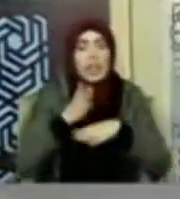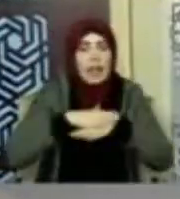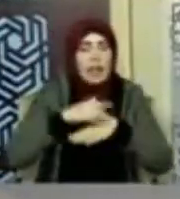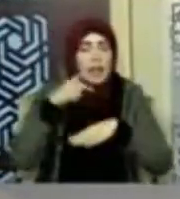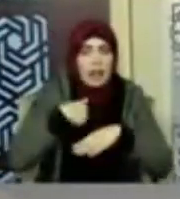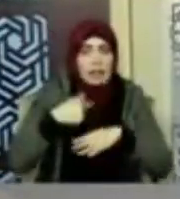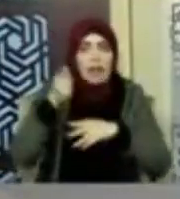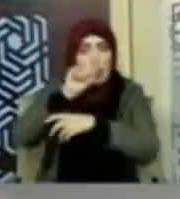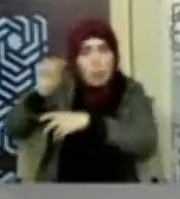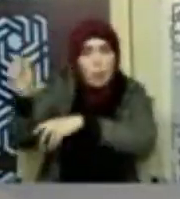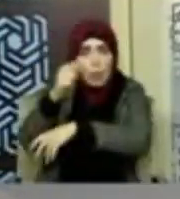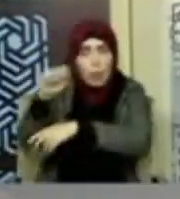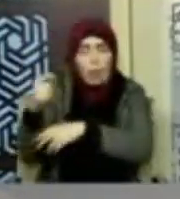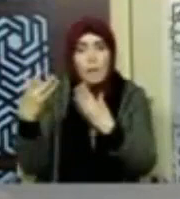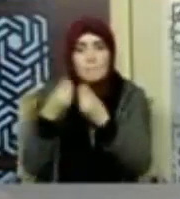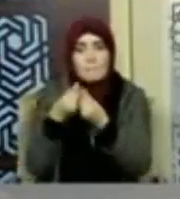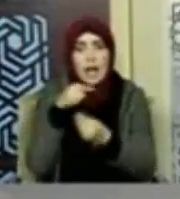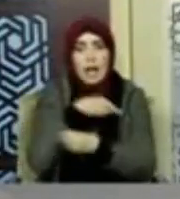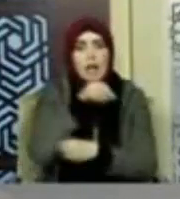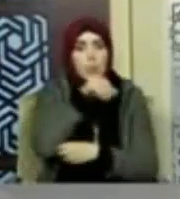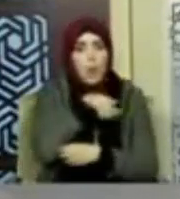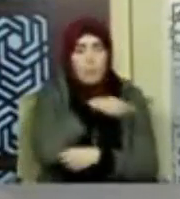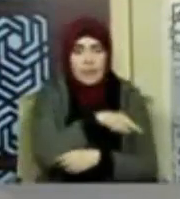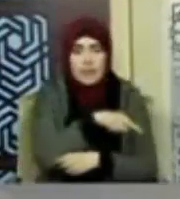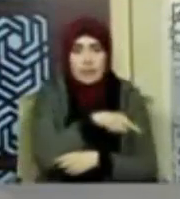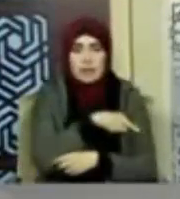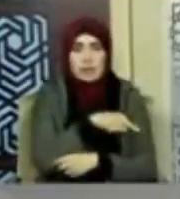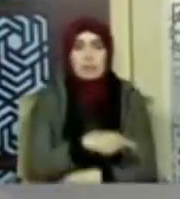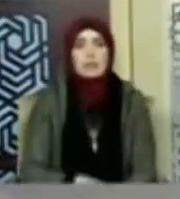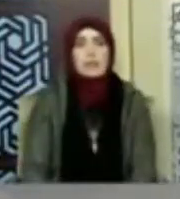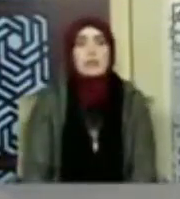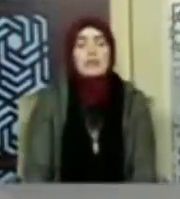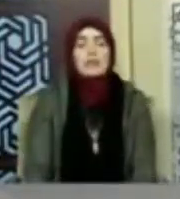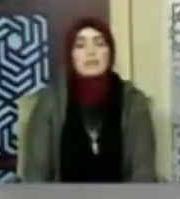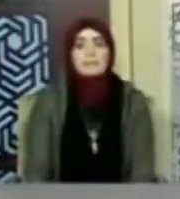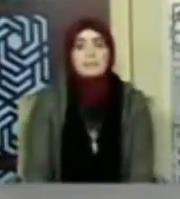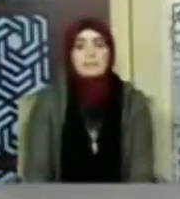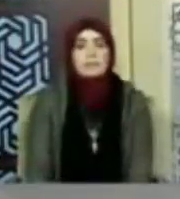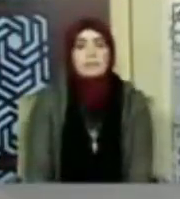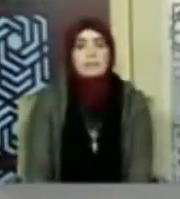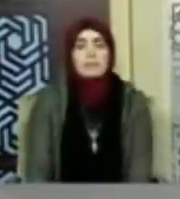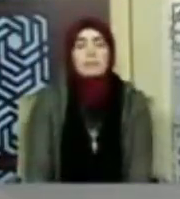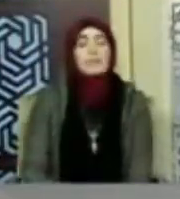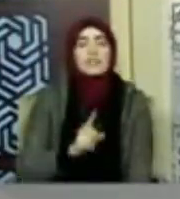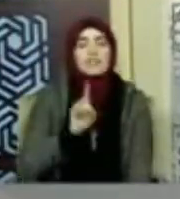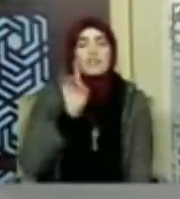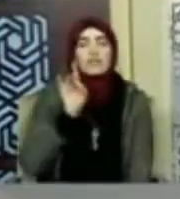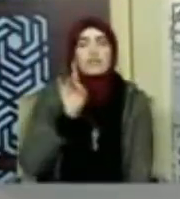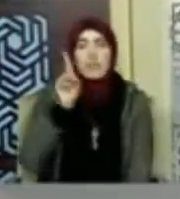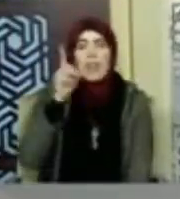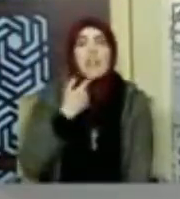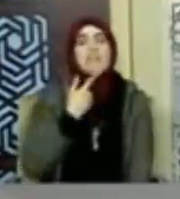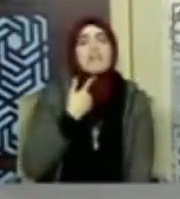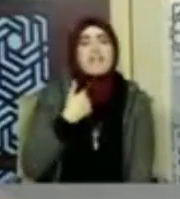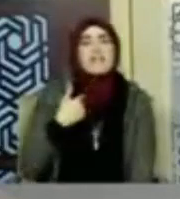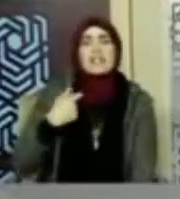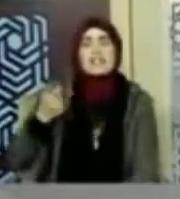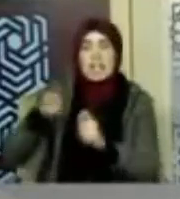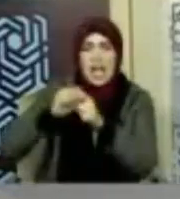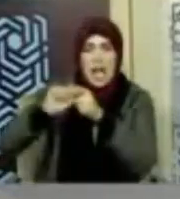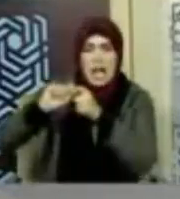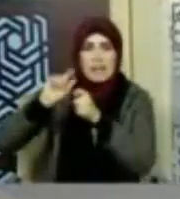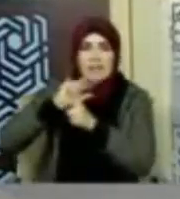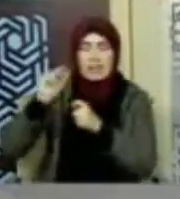أقاتل معك، فأرمى بسهم ها